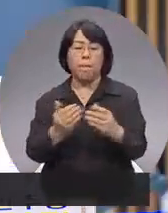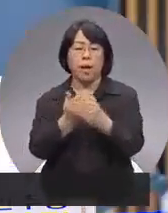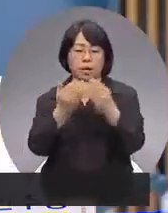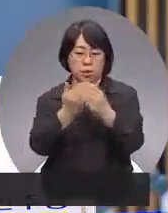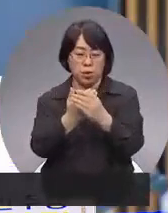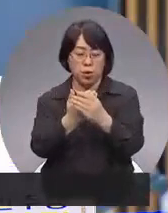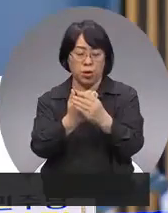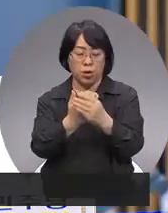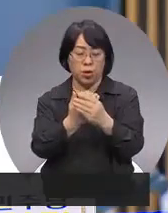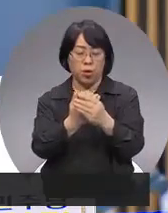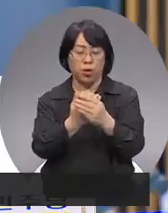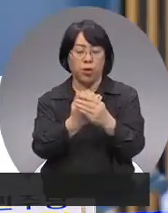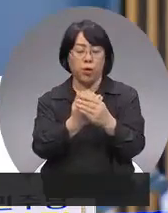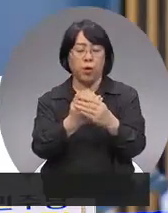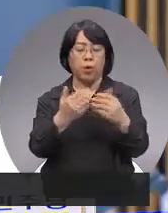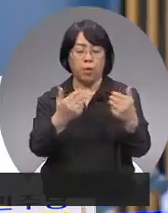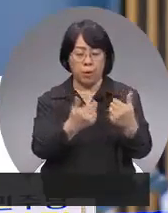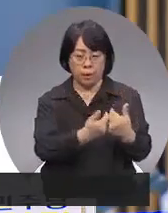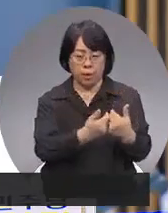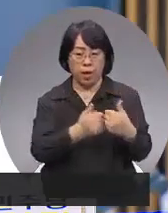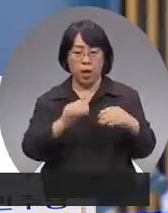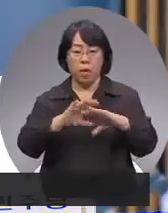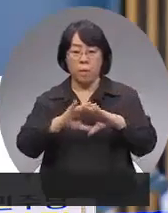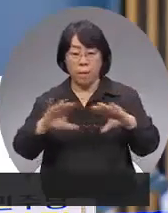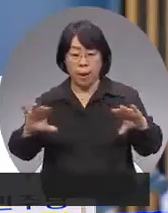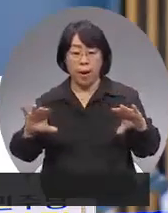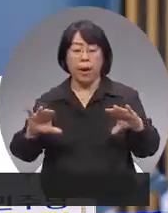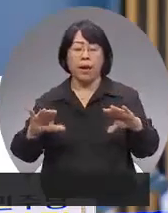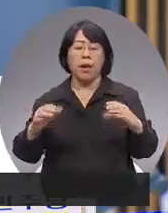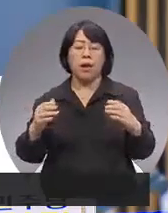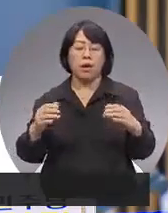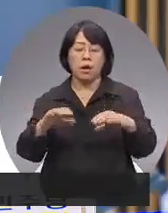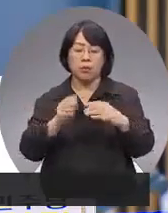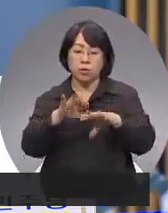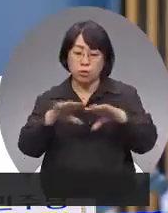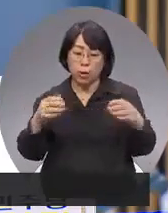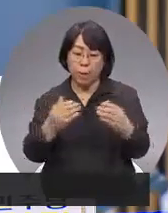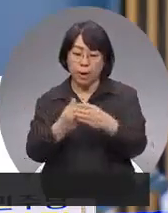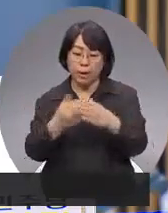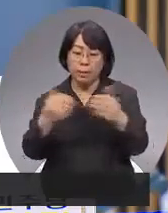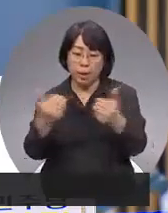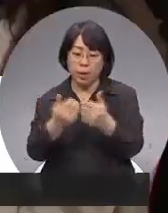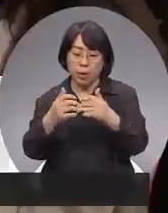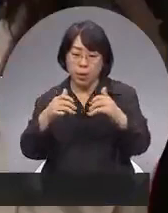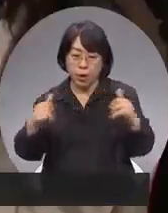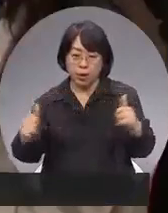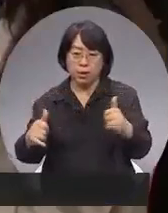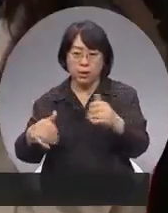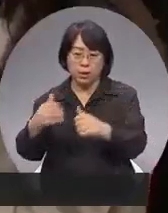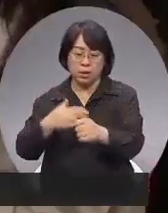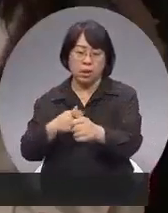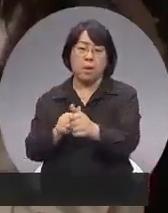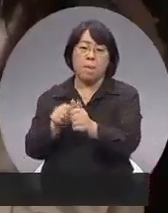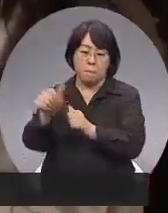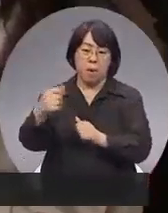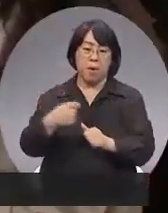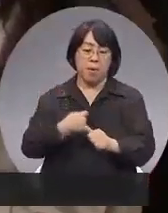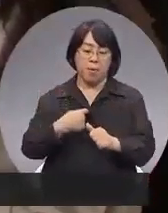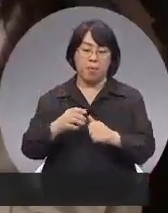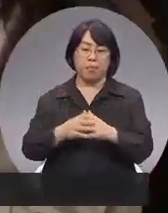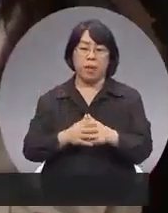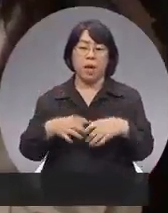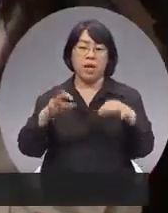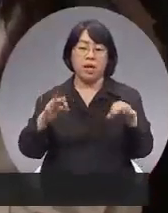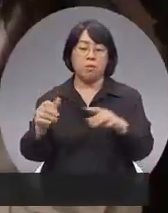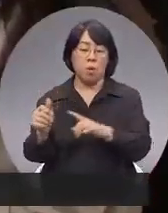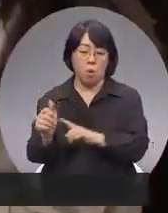균형 발전 반대론자들의 각종 방해를 뚫고 우리 김 후보도 설명회에